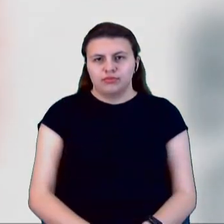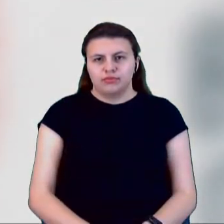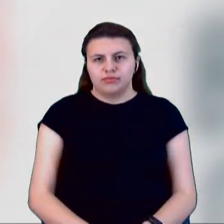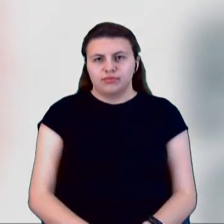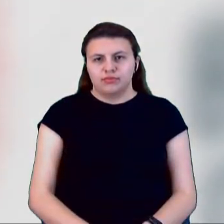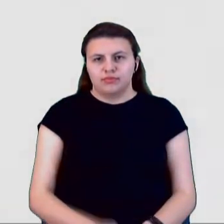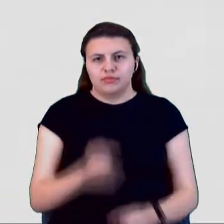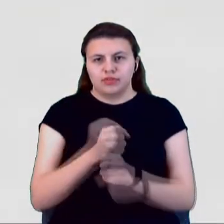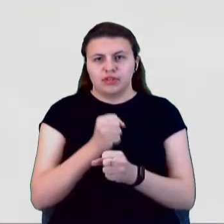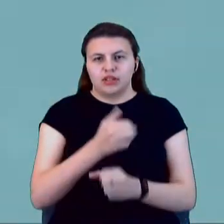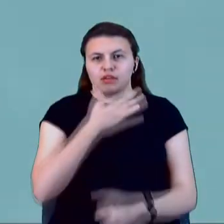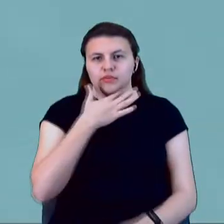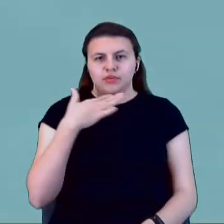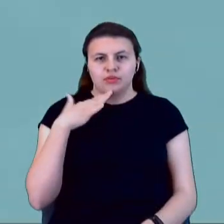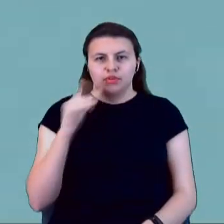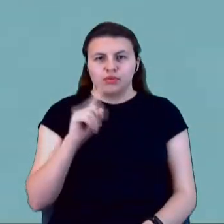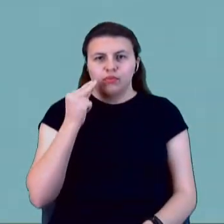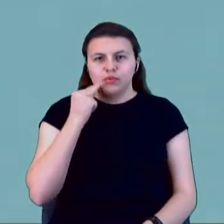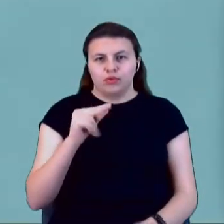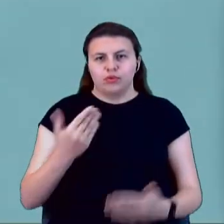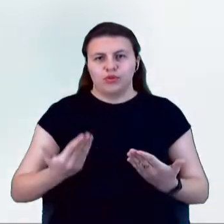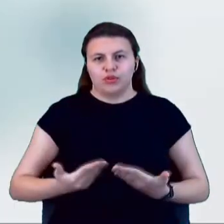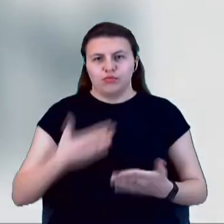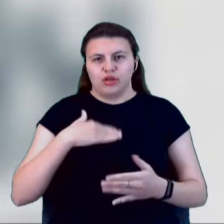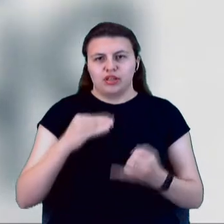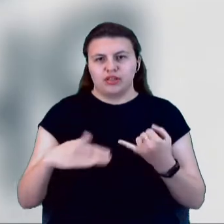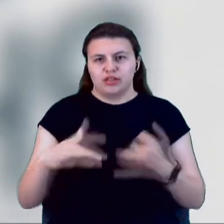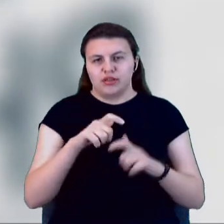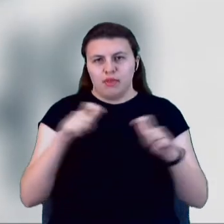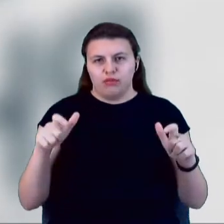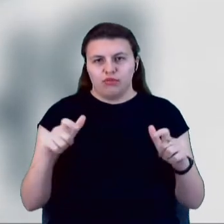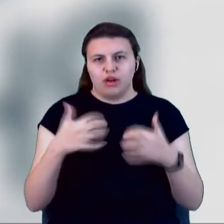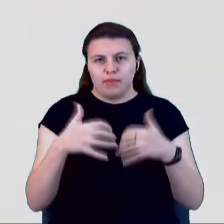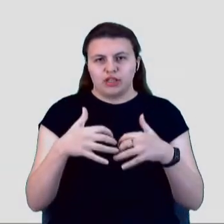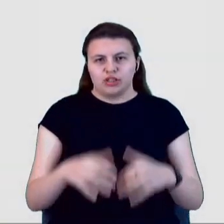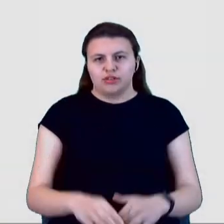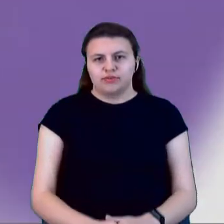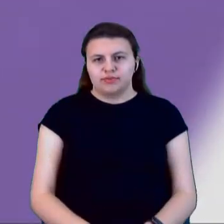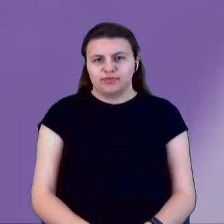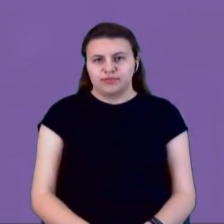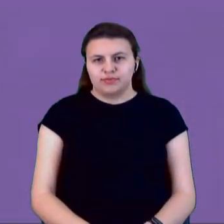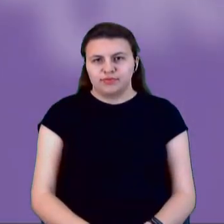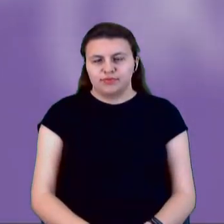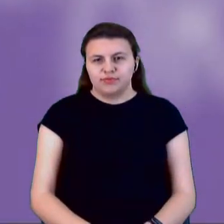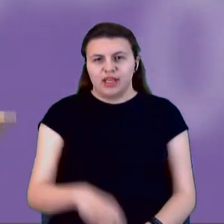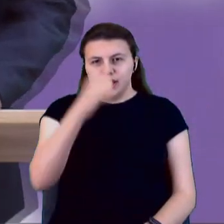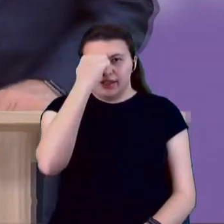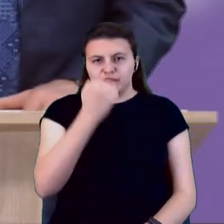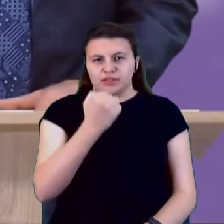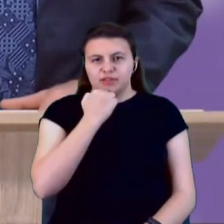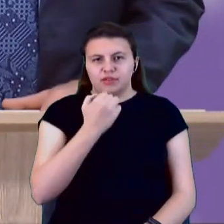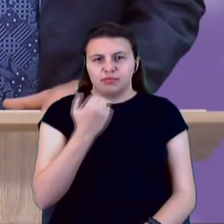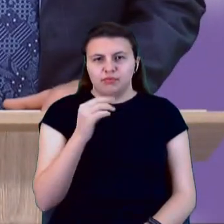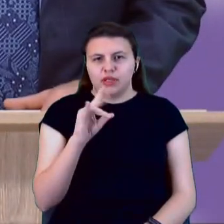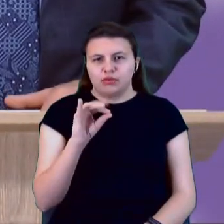сделать многое, чтобы улучшить жизнь моих земляков, краматорчан. Дякую вам. Дякуємо, пане